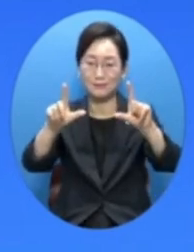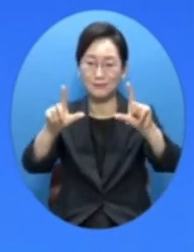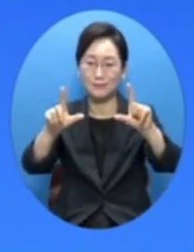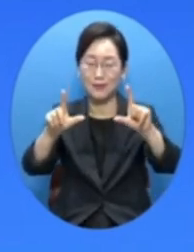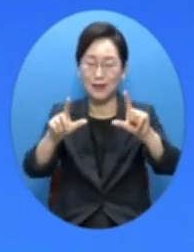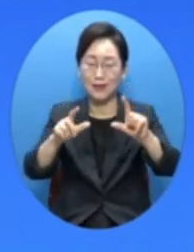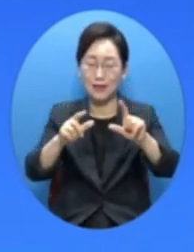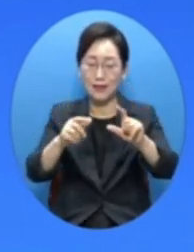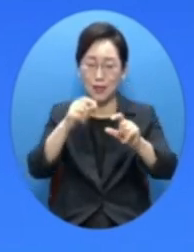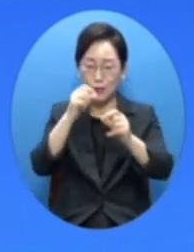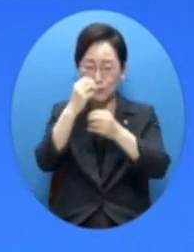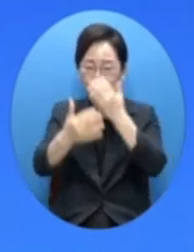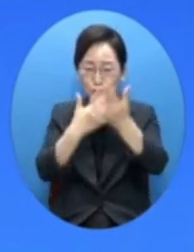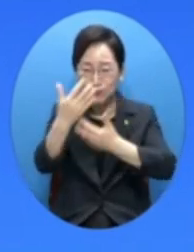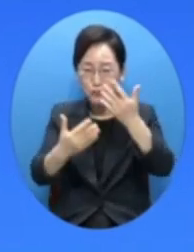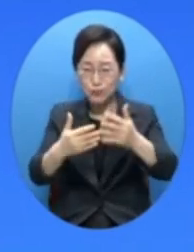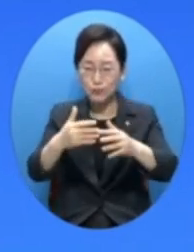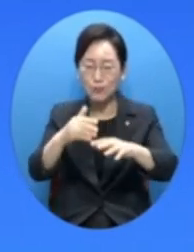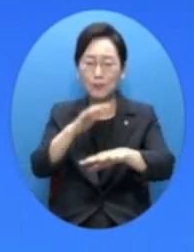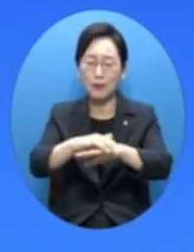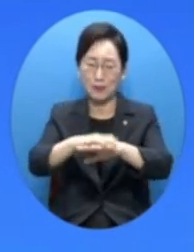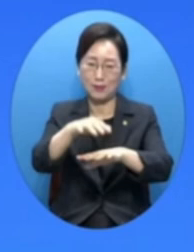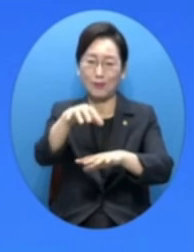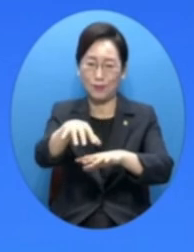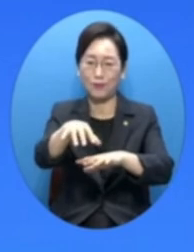대동 깨밭에서